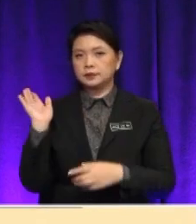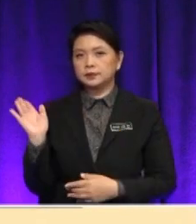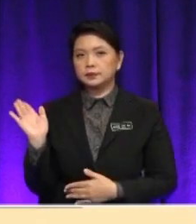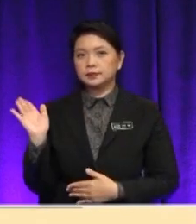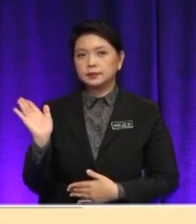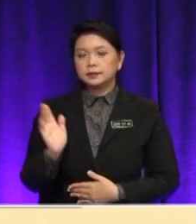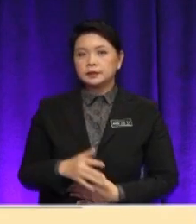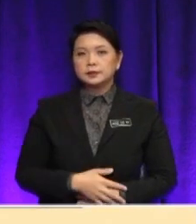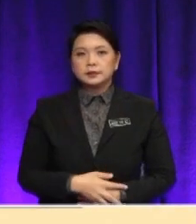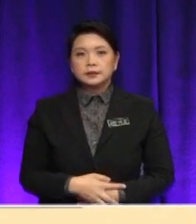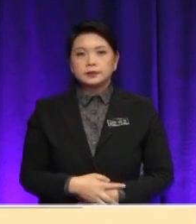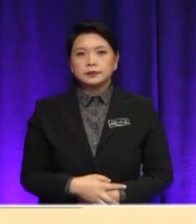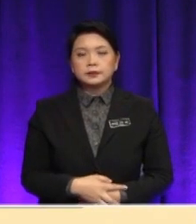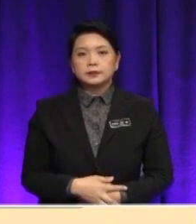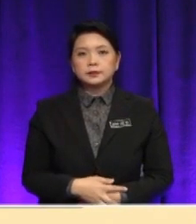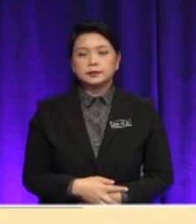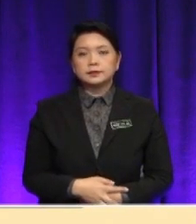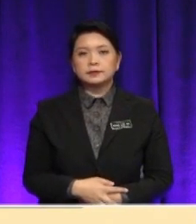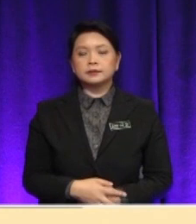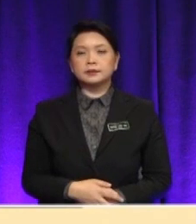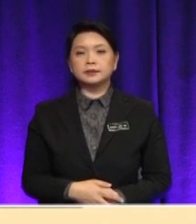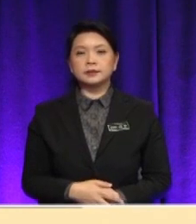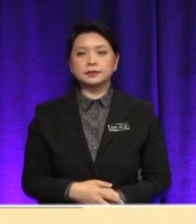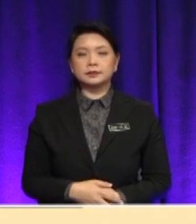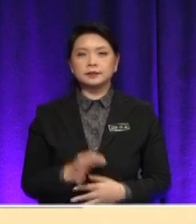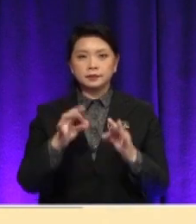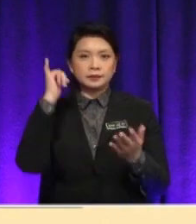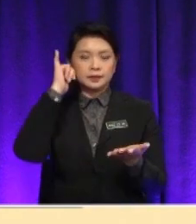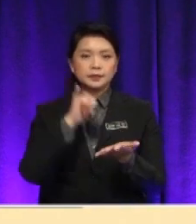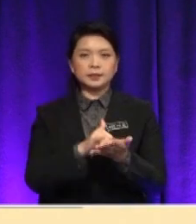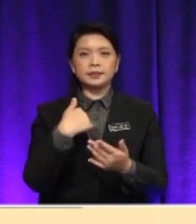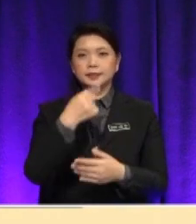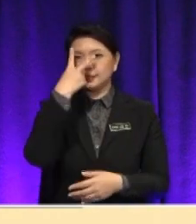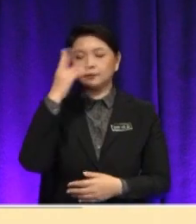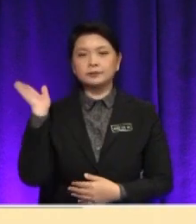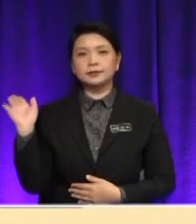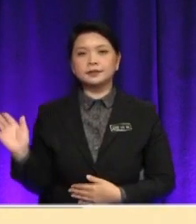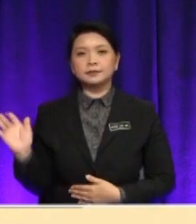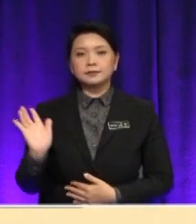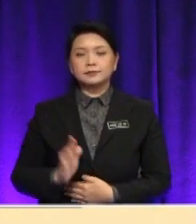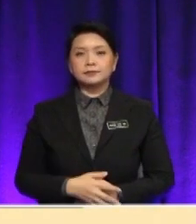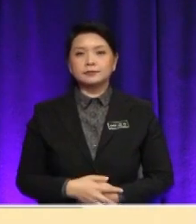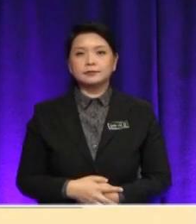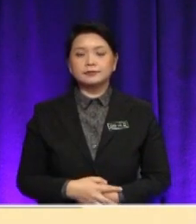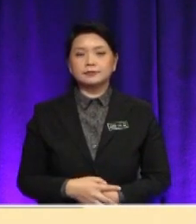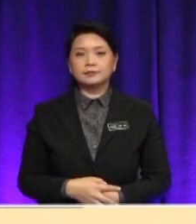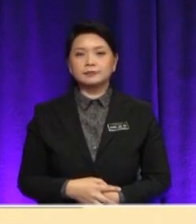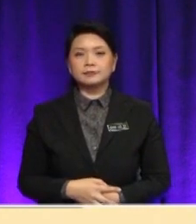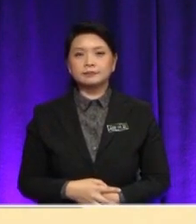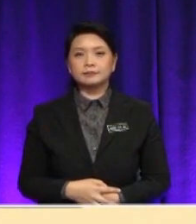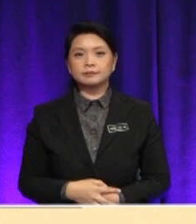ke? Saya yakin. Kalau yakin, kata saya yakin dengan jawapan ni cikgu. Cuba tekan tu. Kata saya yakin Cikgu